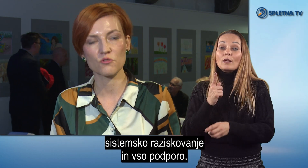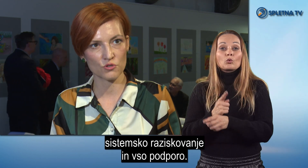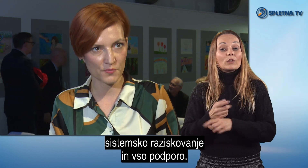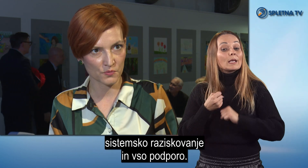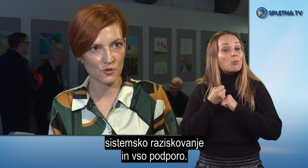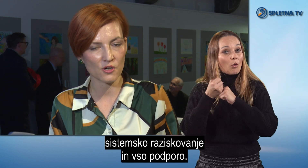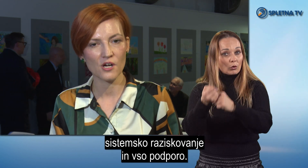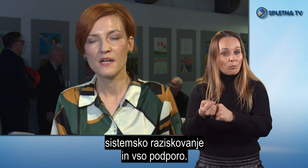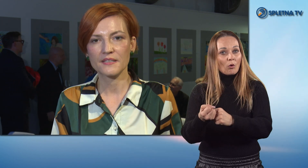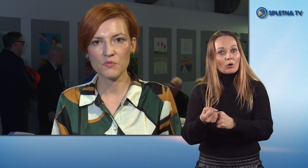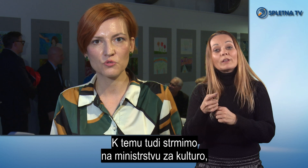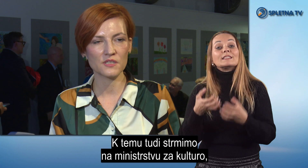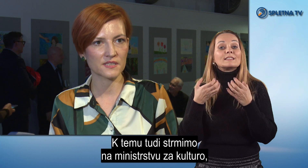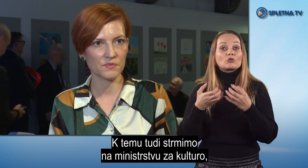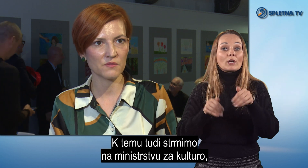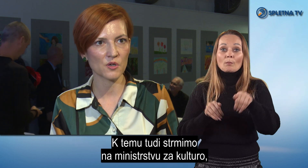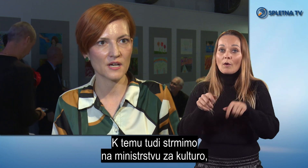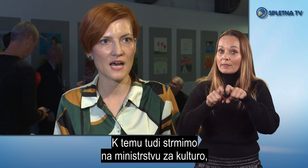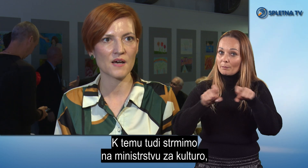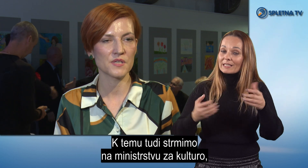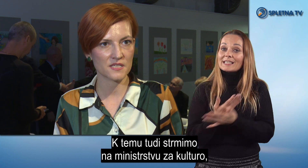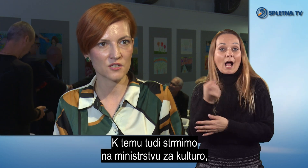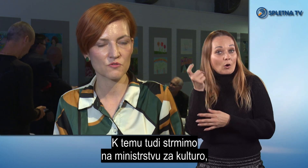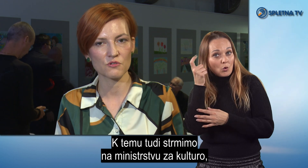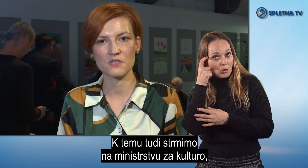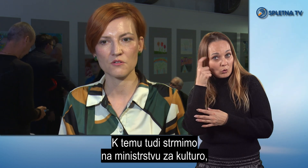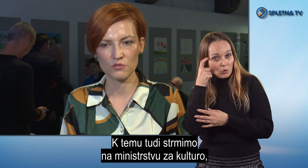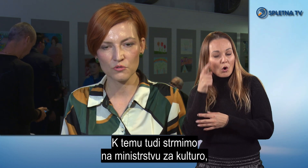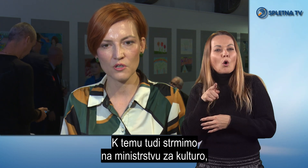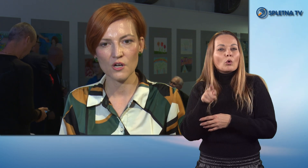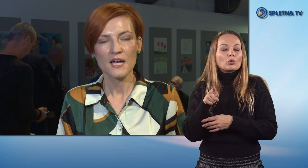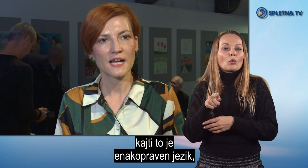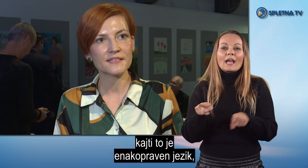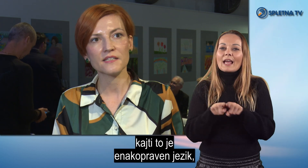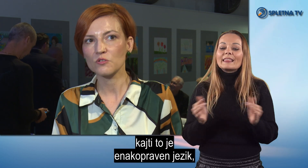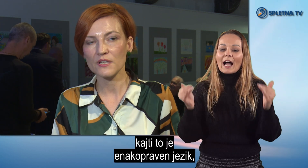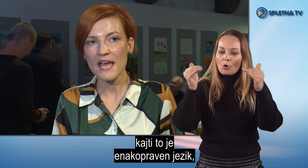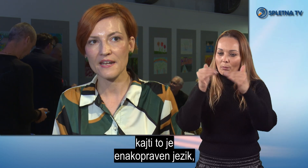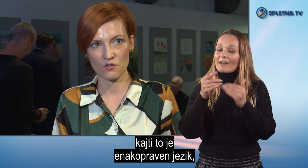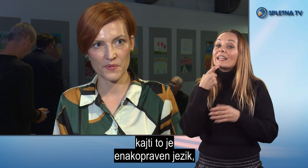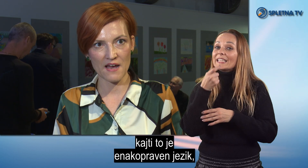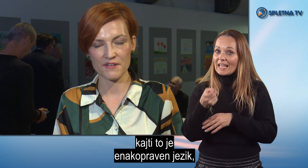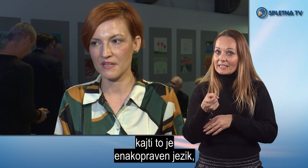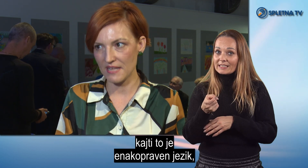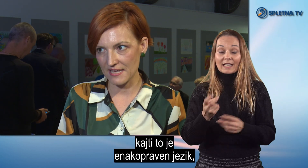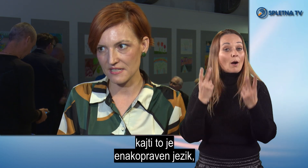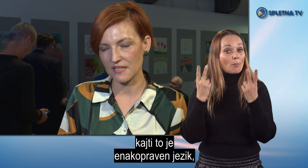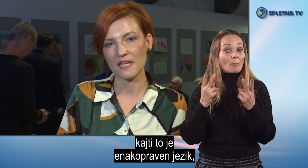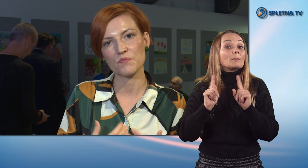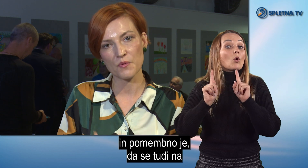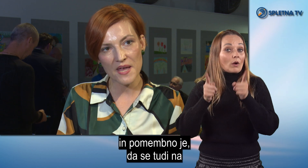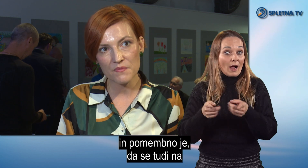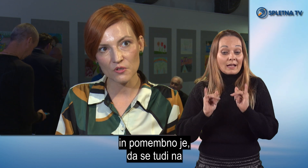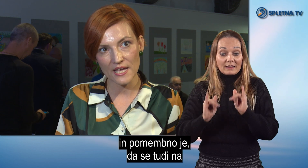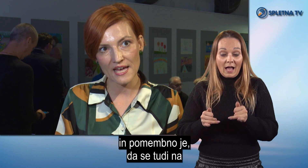raziskovanje in vso podporo temu tudi stremimo na Ministrstvu za kulturo, kajti to je enakopraven jezik.